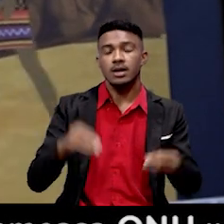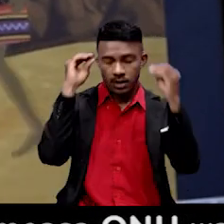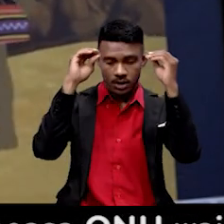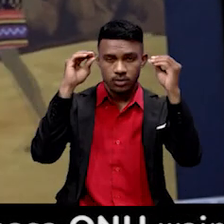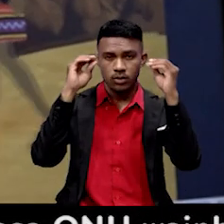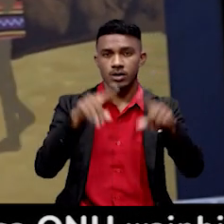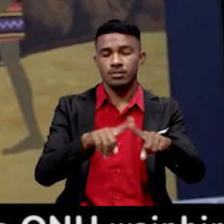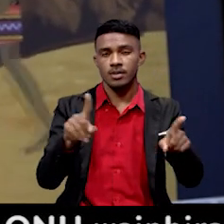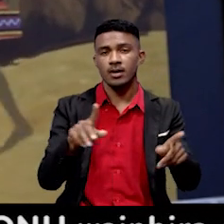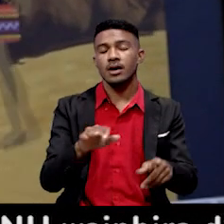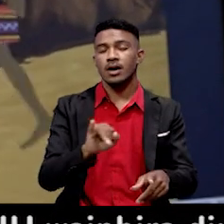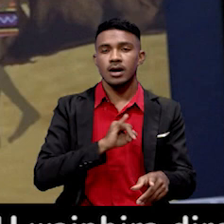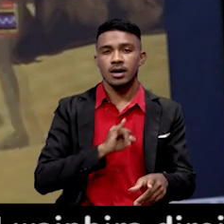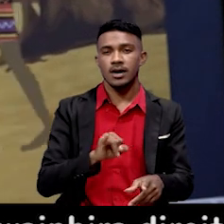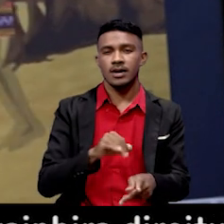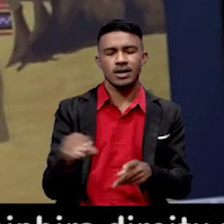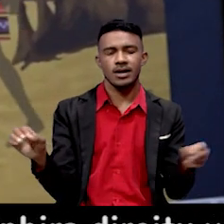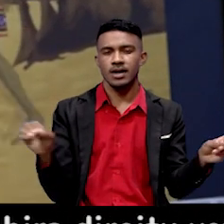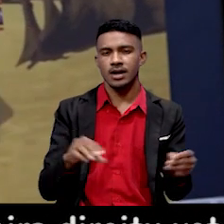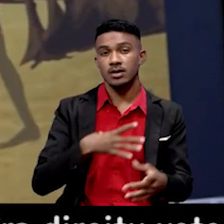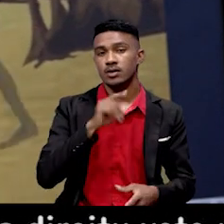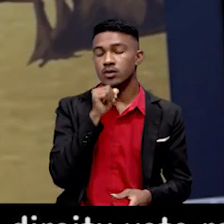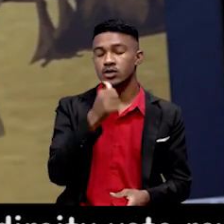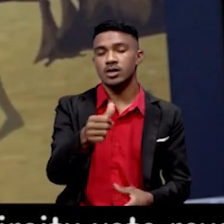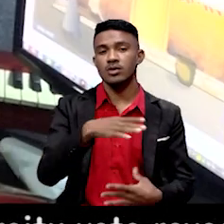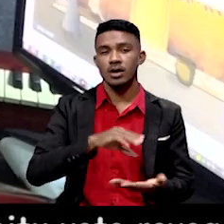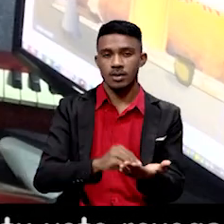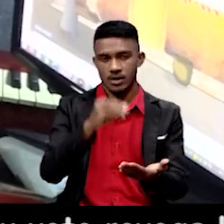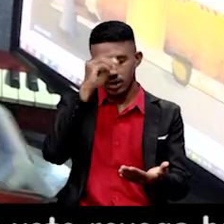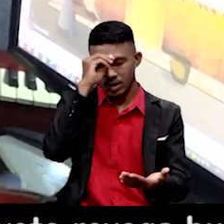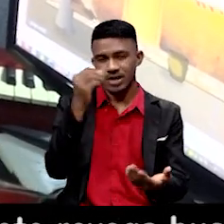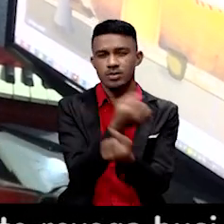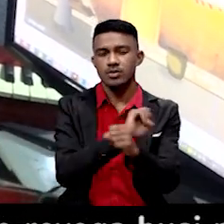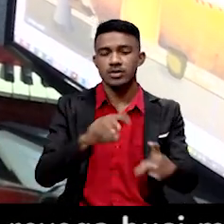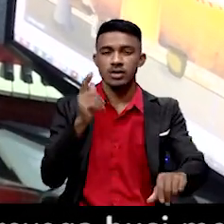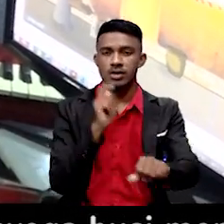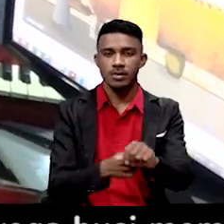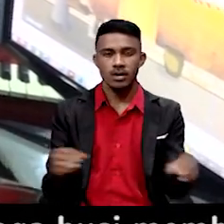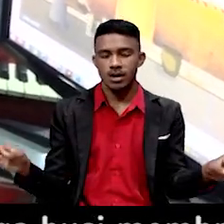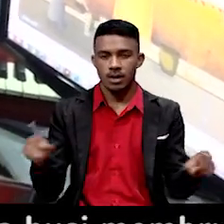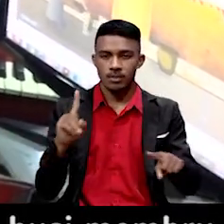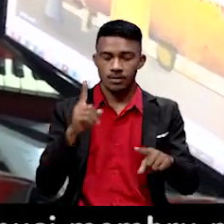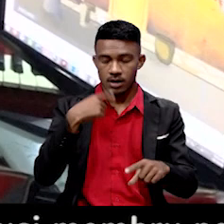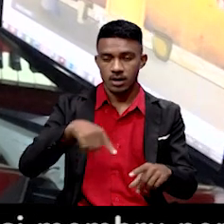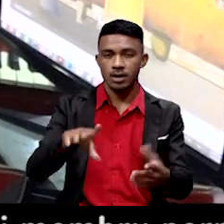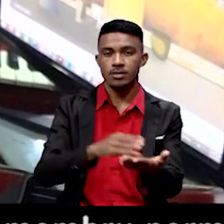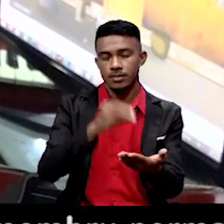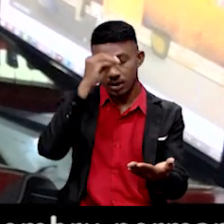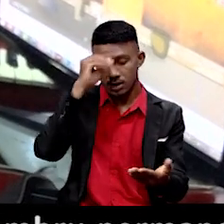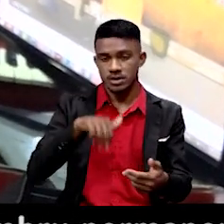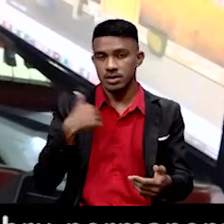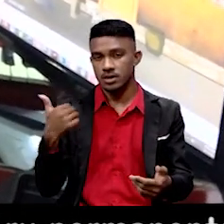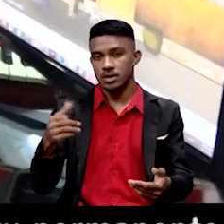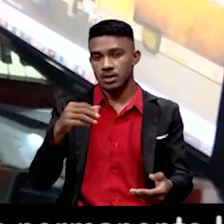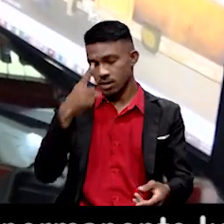iya. La ni ini hansa buat rumah kar dia itu gas tuh detempo. Misal aku ba apren buat selu. Tama agora mundu ni global